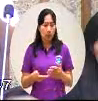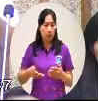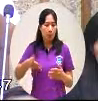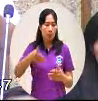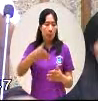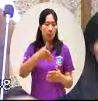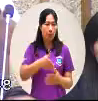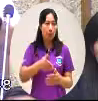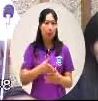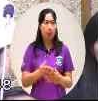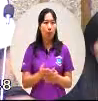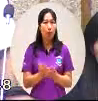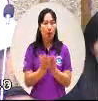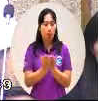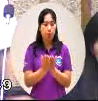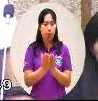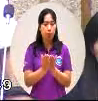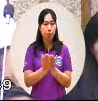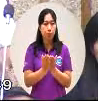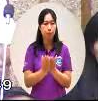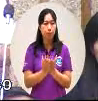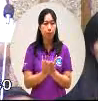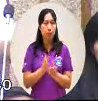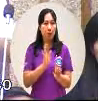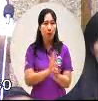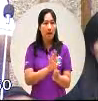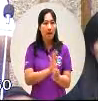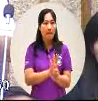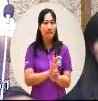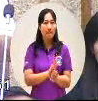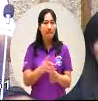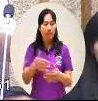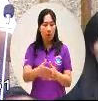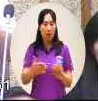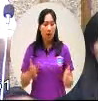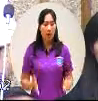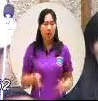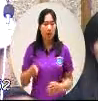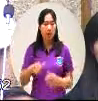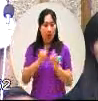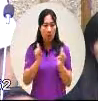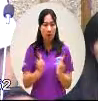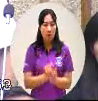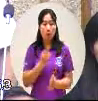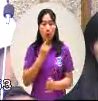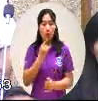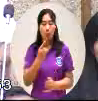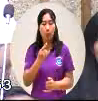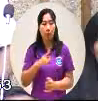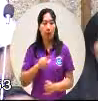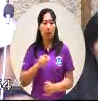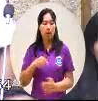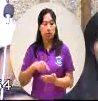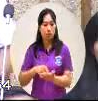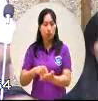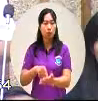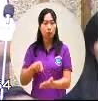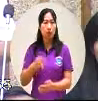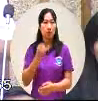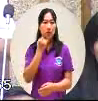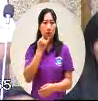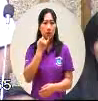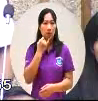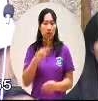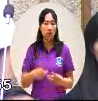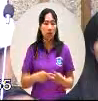考大学高中的这个加分作用，那这个部分主语老师也可以向我们圆明会来申请。第三个就是最